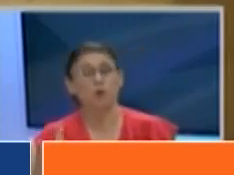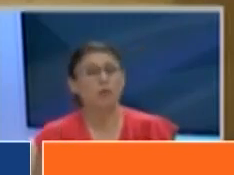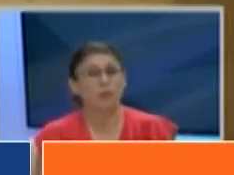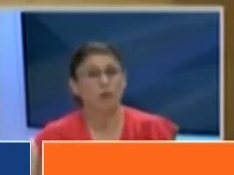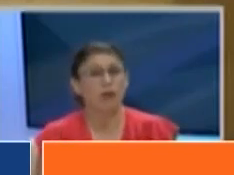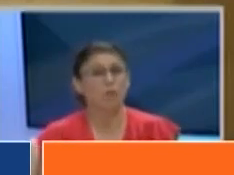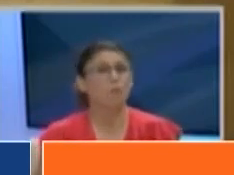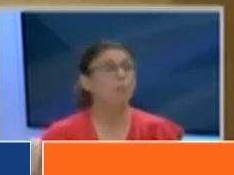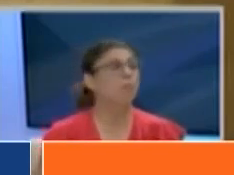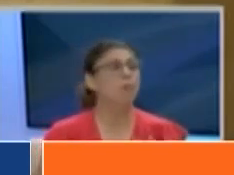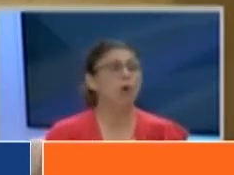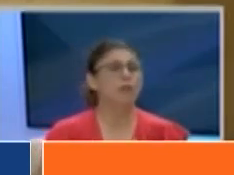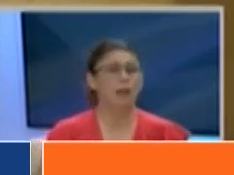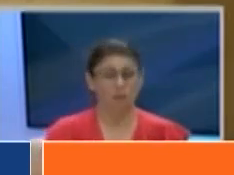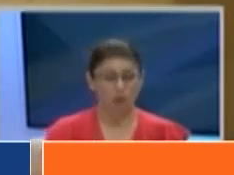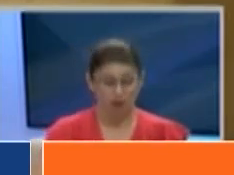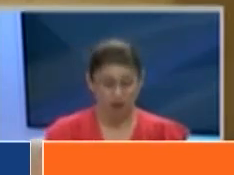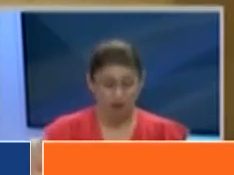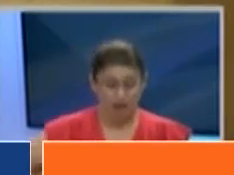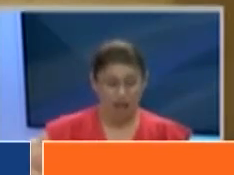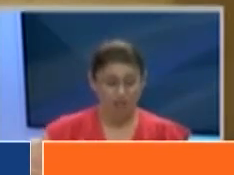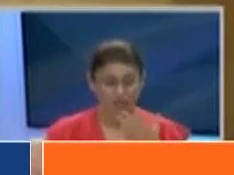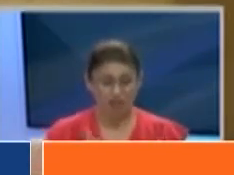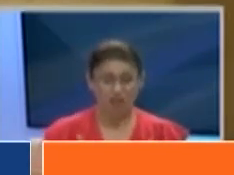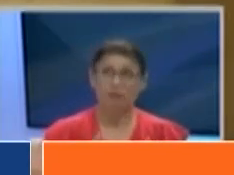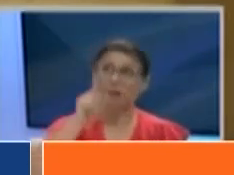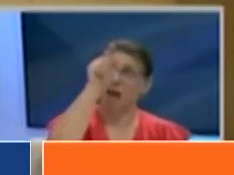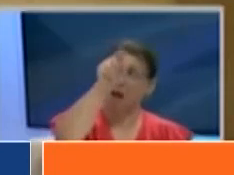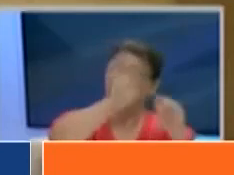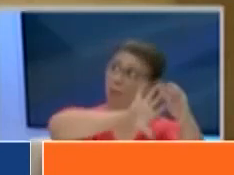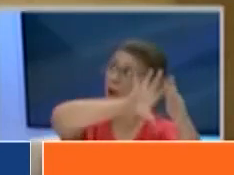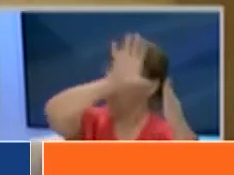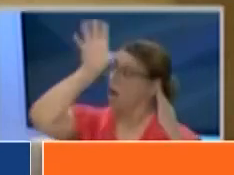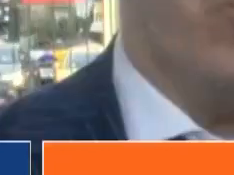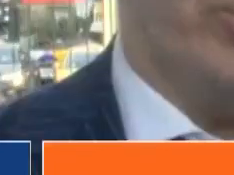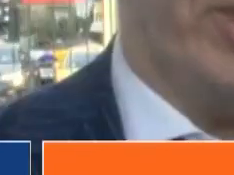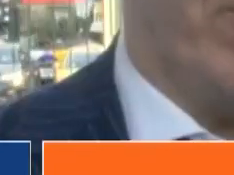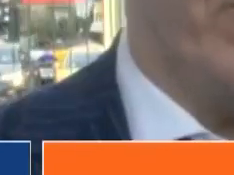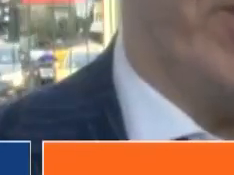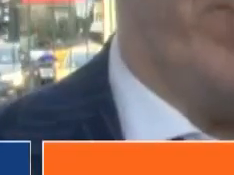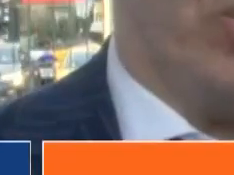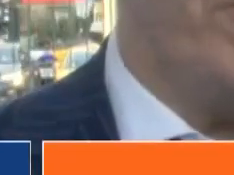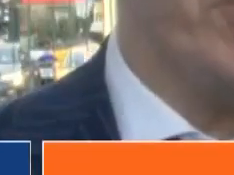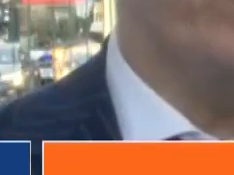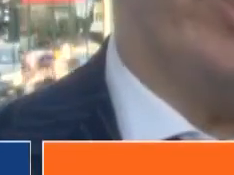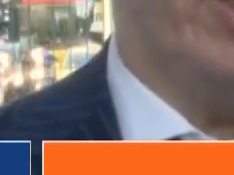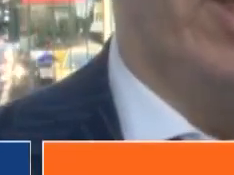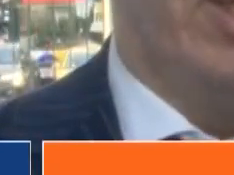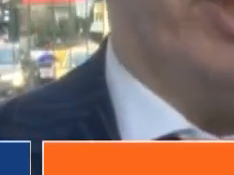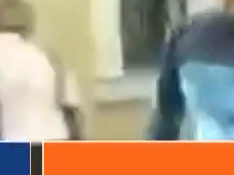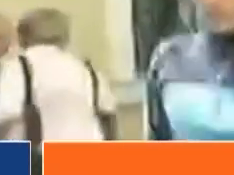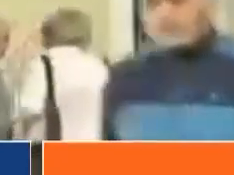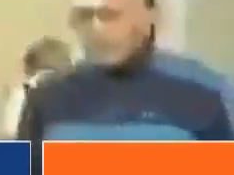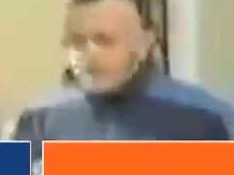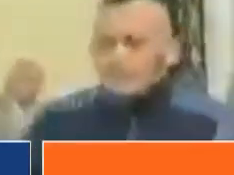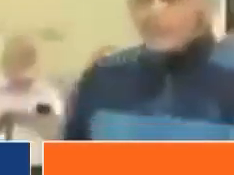καταγγελίες δηλαδή οι εκατέρωθεν καταγγελίες έχουν να κάνουνε και με το χρήμα και φυσικά τον ρόλο του ηλία κασιδιάρη που όπως